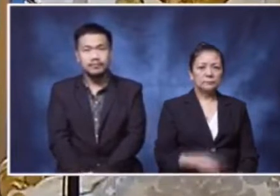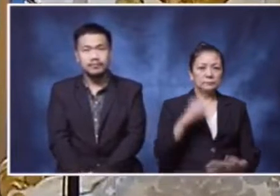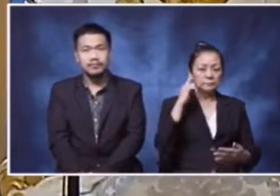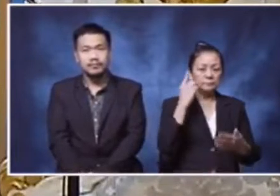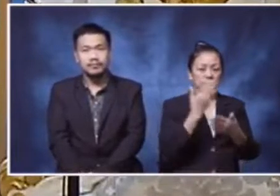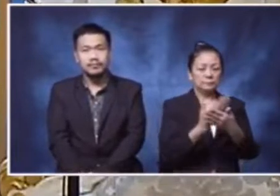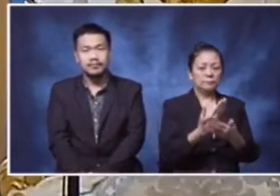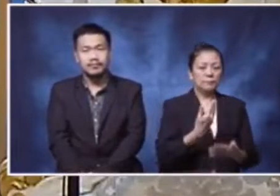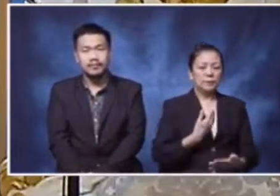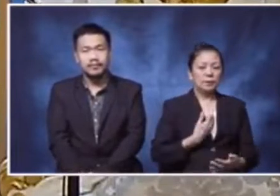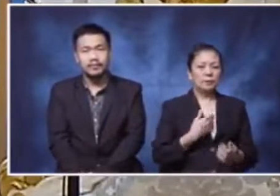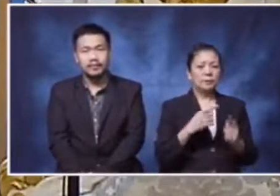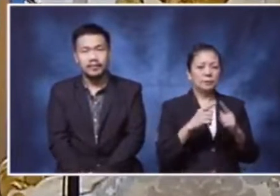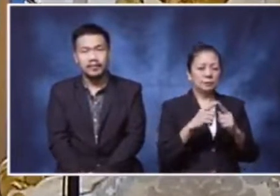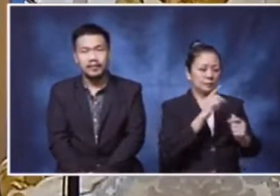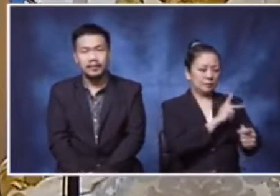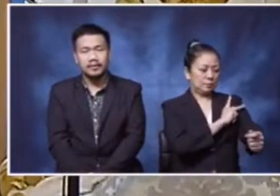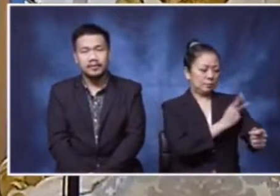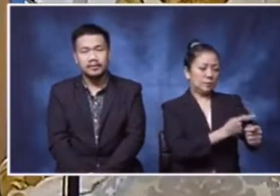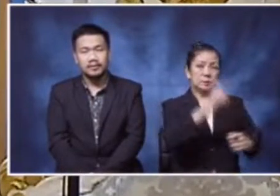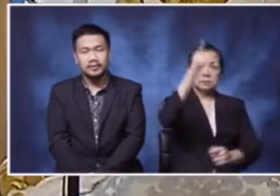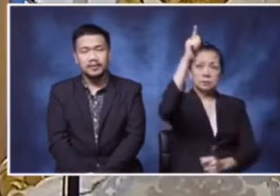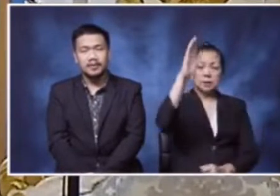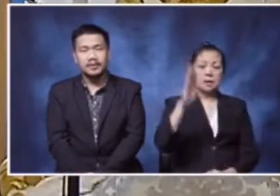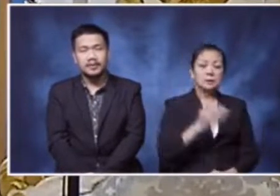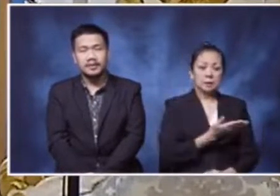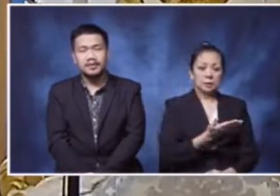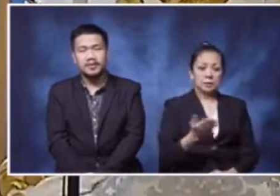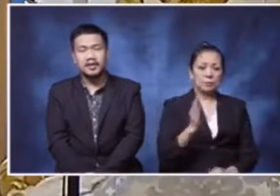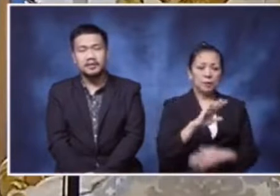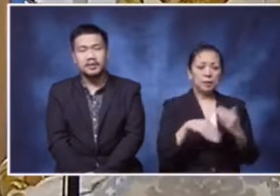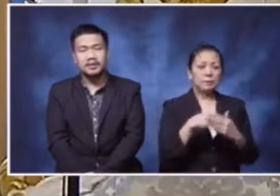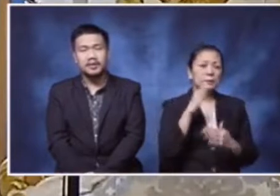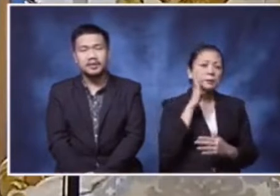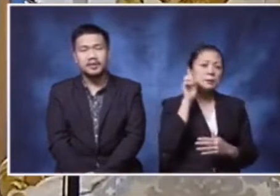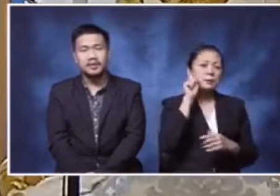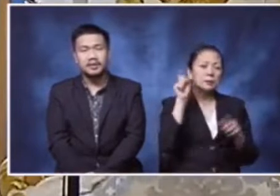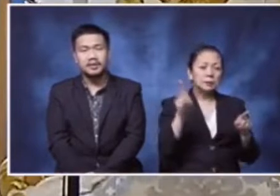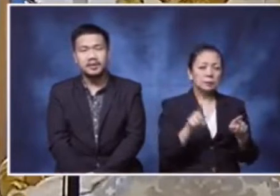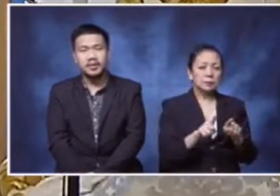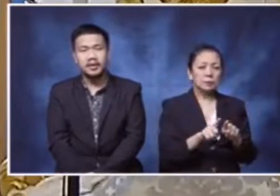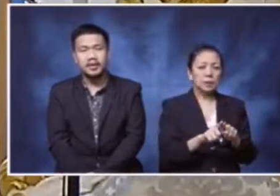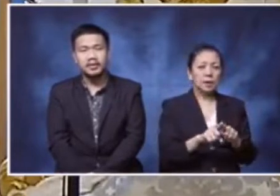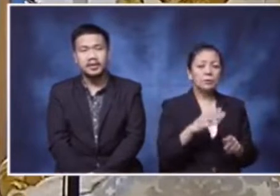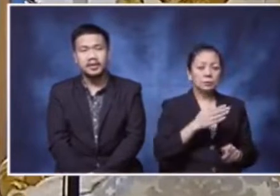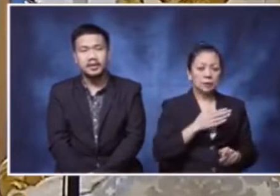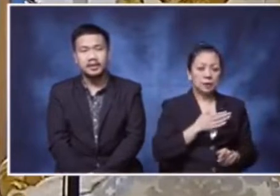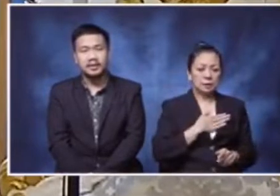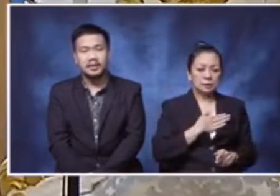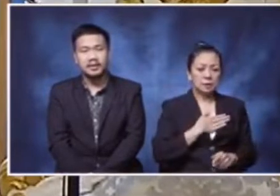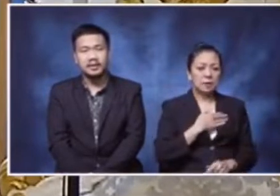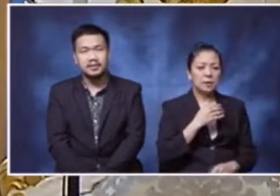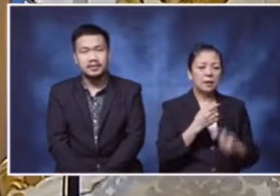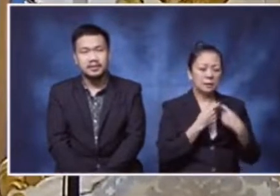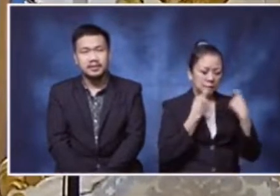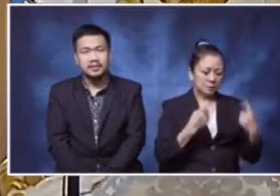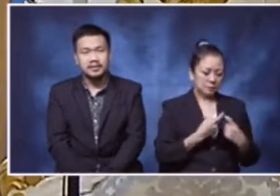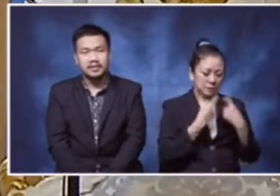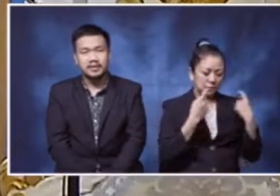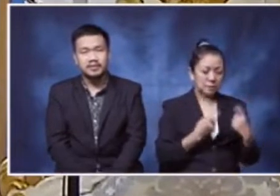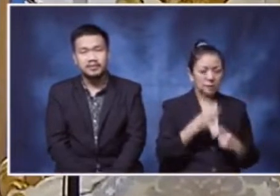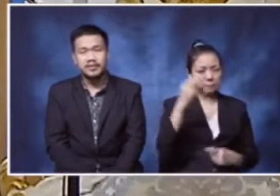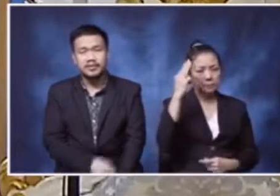Inaamin ko sa makapangyarihang Diyos at sa inyo mga kapatid na lubha ako nagkasala